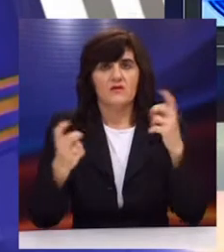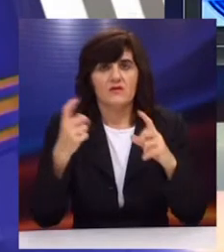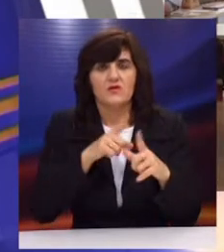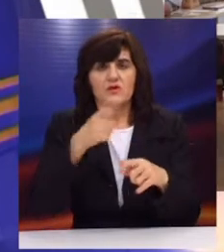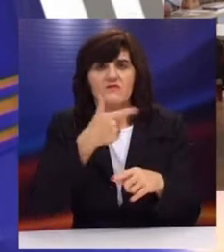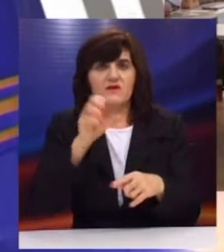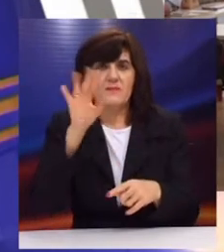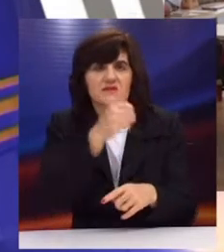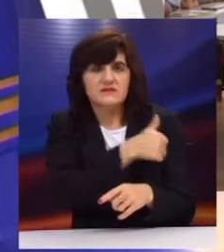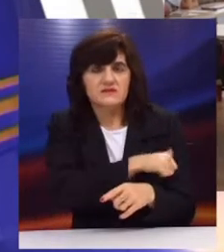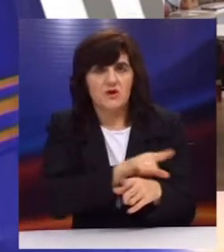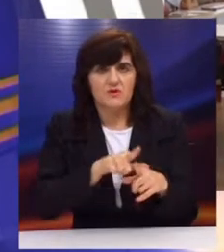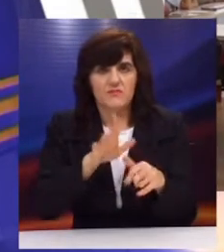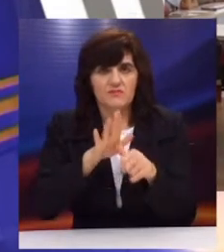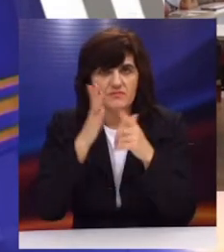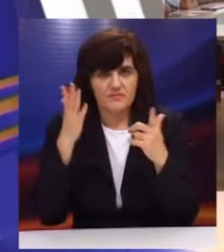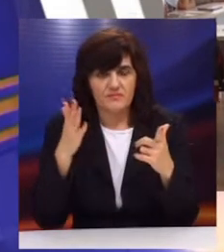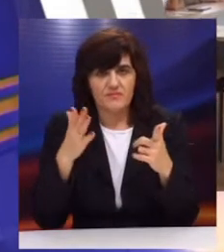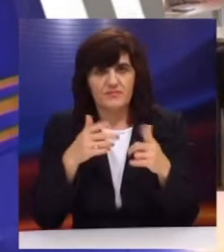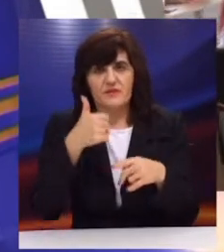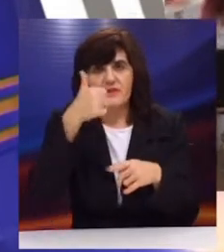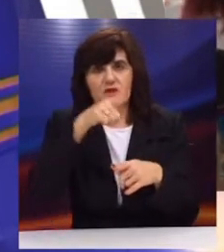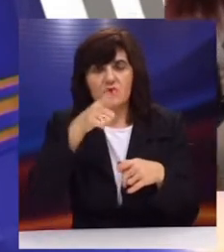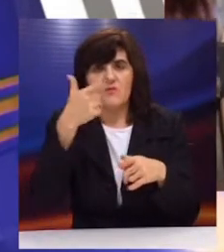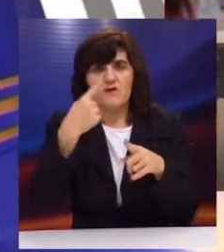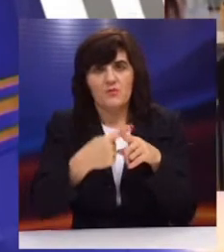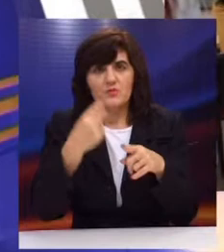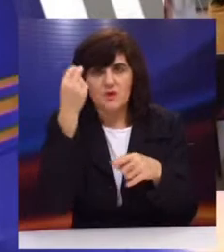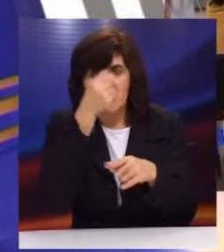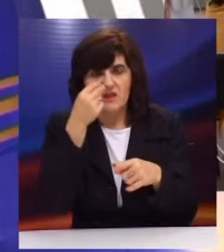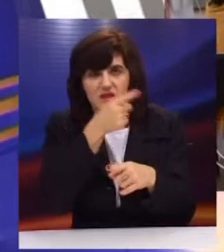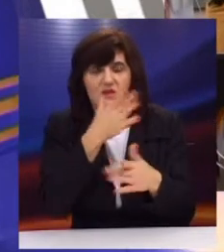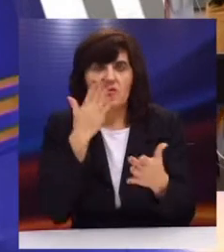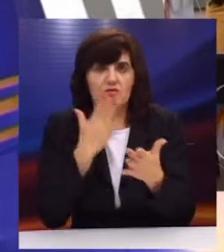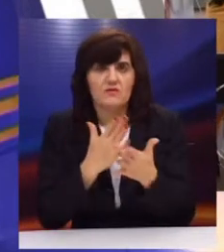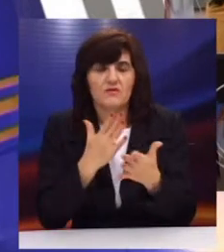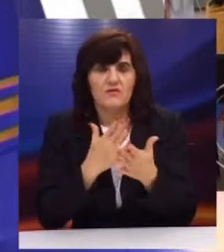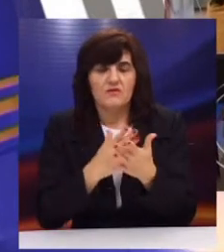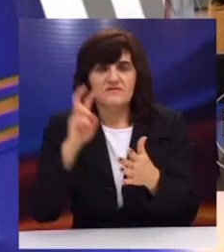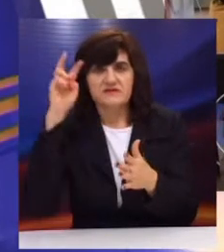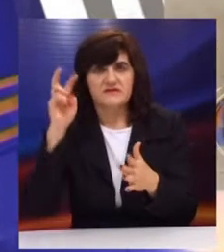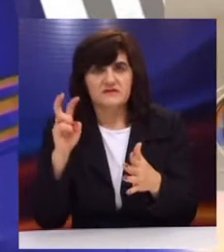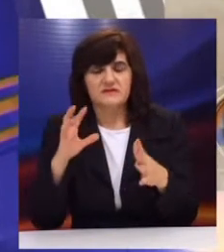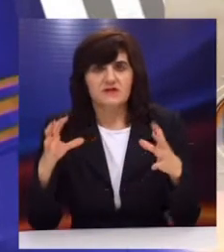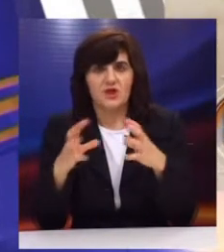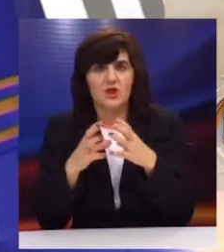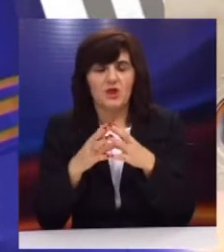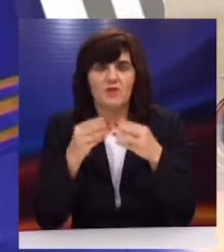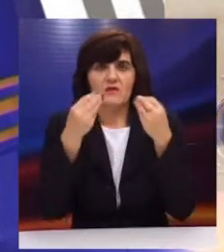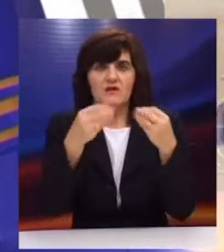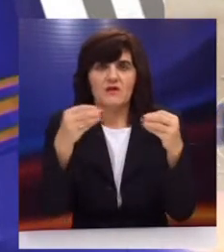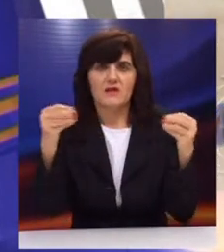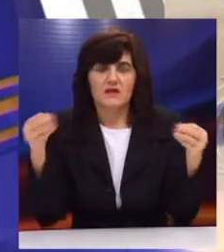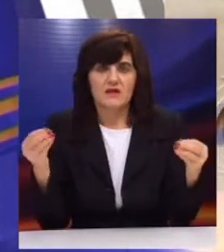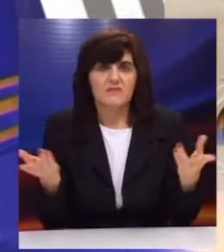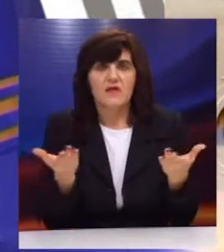godine. Jednom do dva puta nedeljno subotička filijala Nacionalne službe za zapošljavanje organizuje grupne informativne razgovore